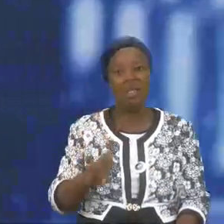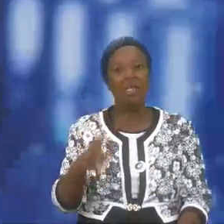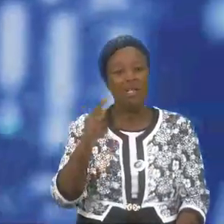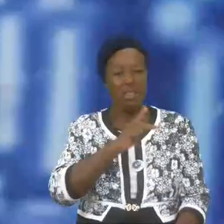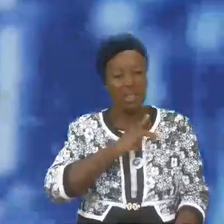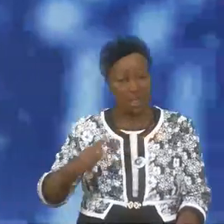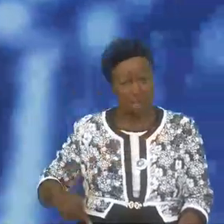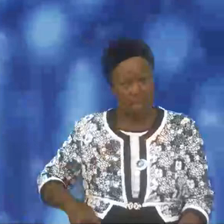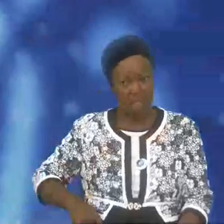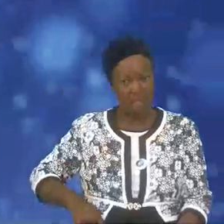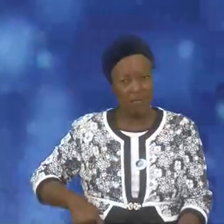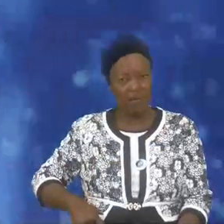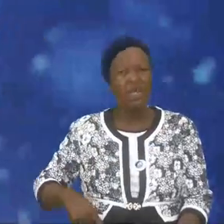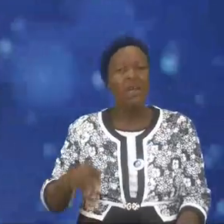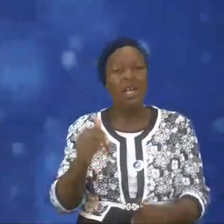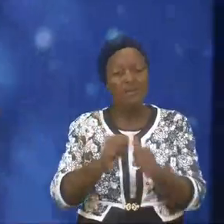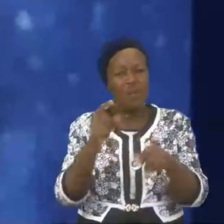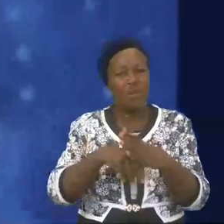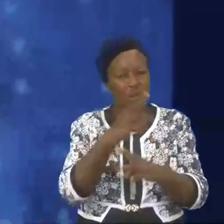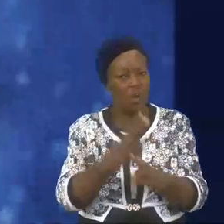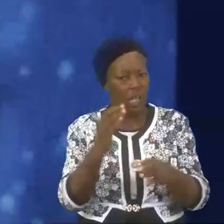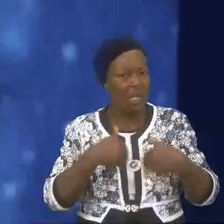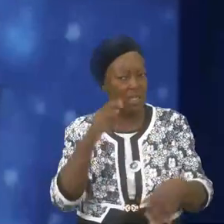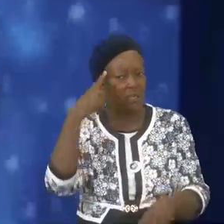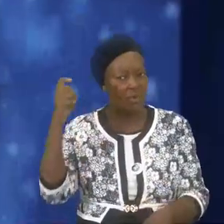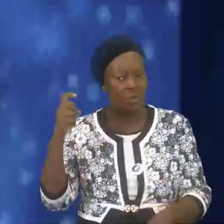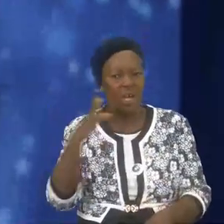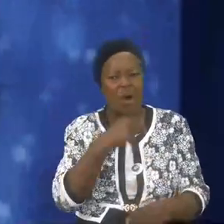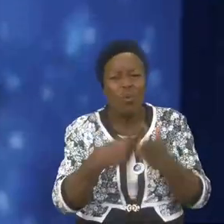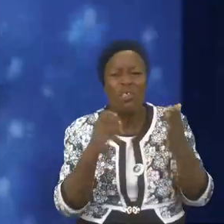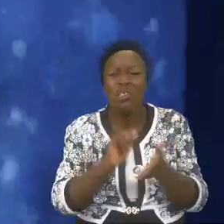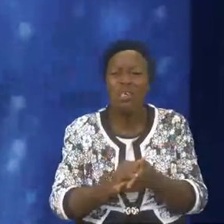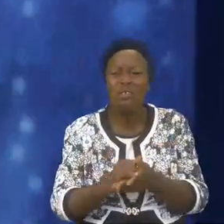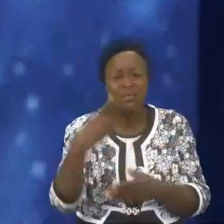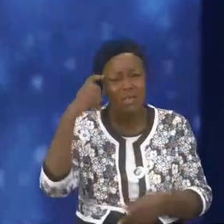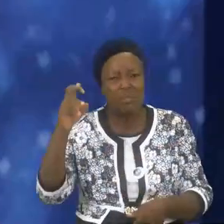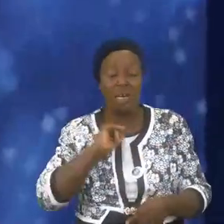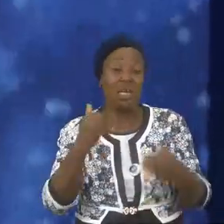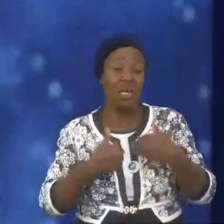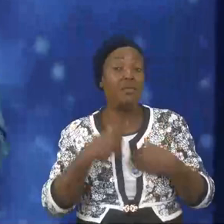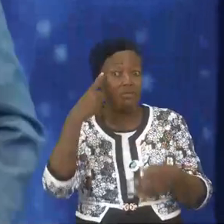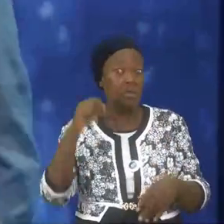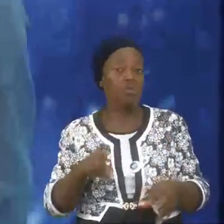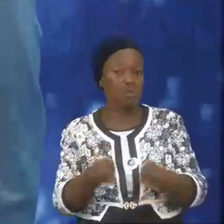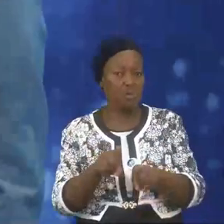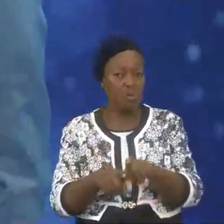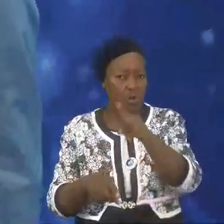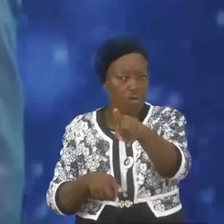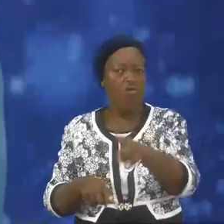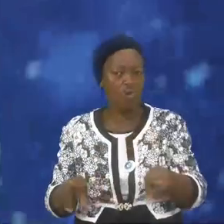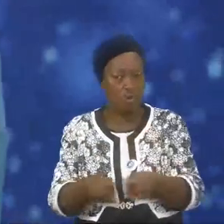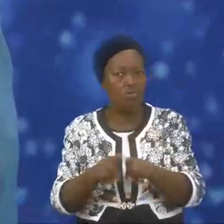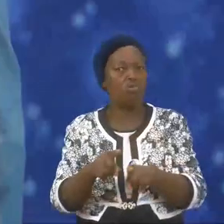à l'époque, a eu un songe. Oui, moi aussi j'ai des rêves. Tout le monde